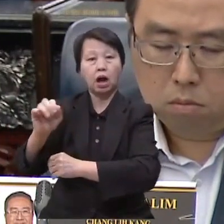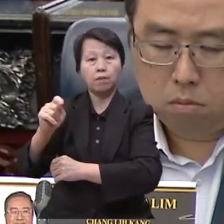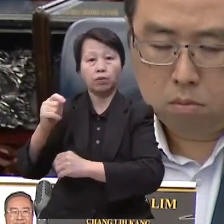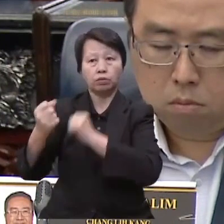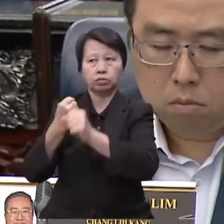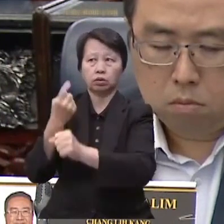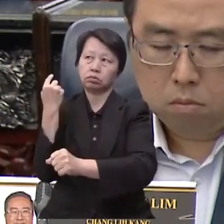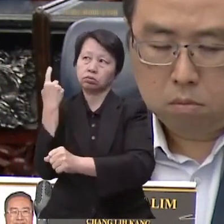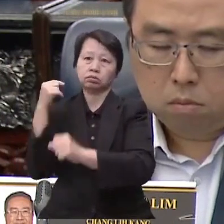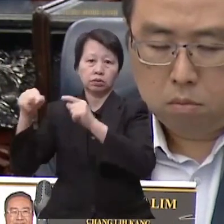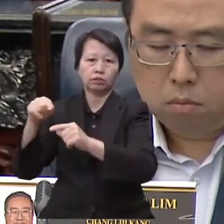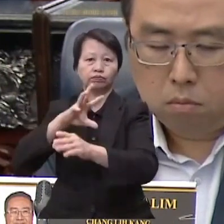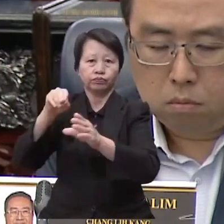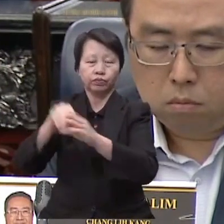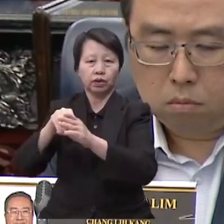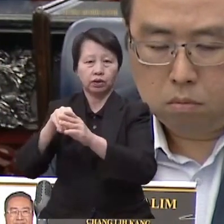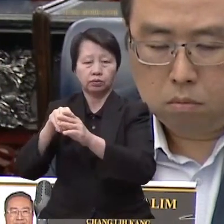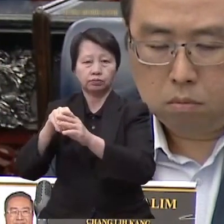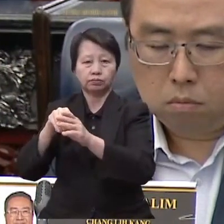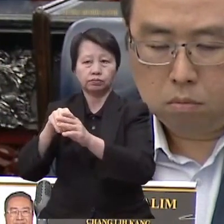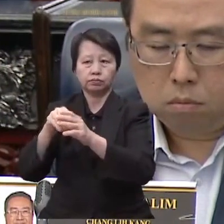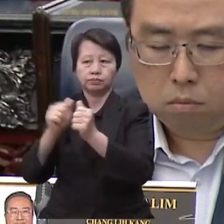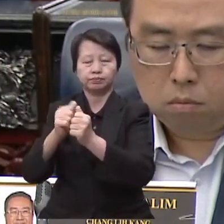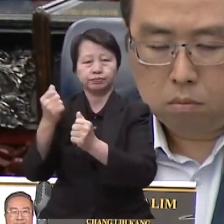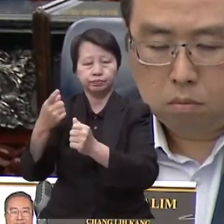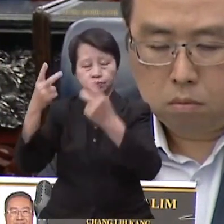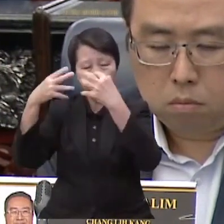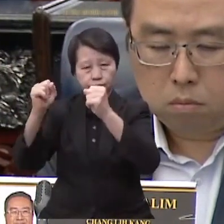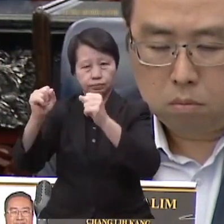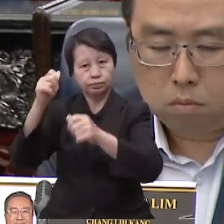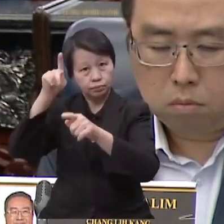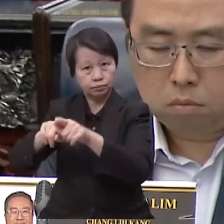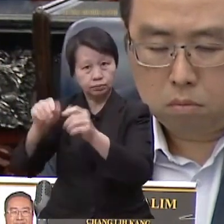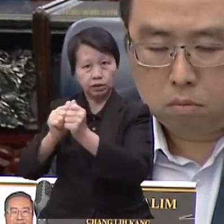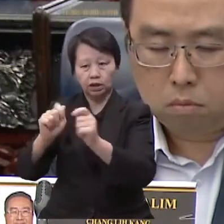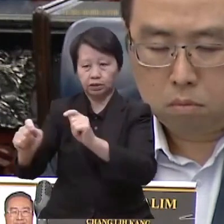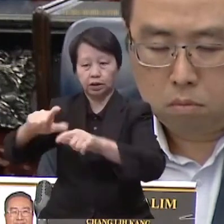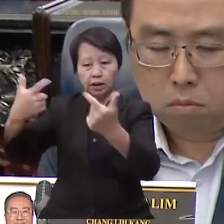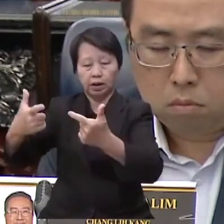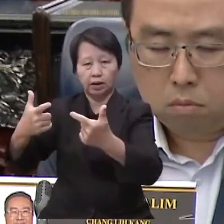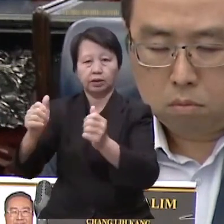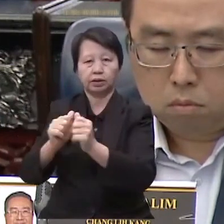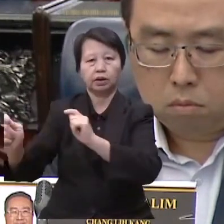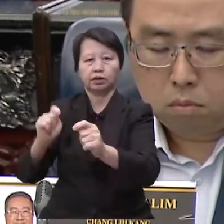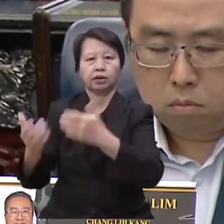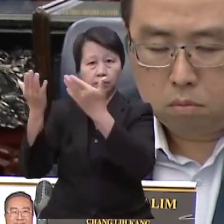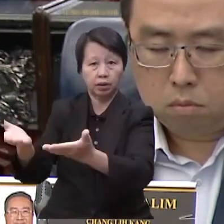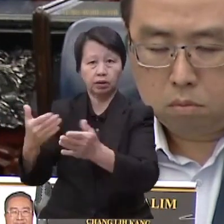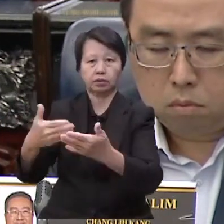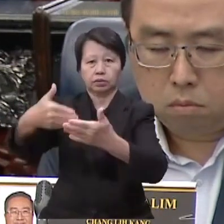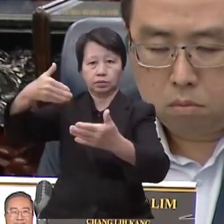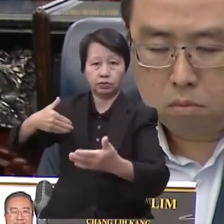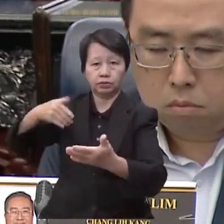termasuk presidential decree dengan izin Dan beberapa tindakan lain berbeza dengan tindakan mereka sebelum